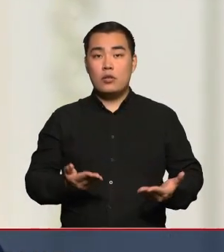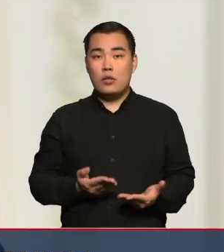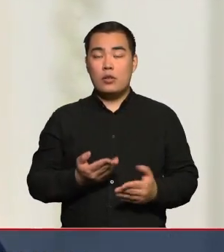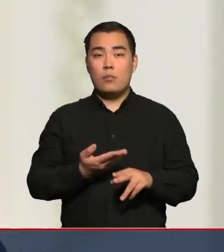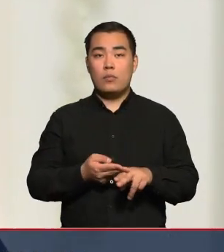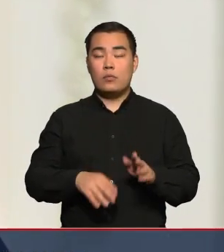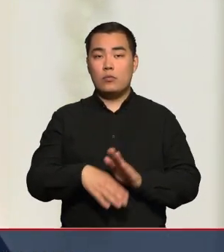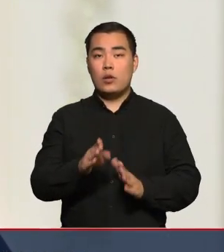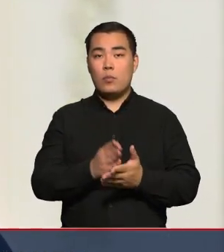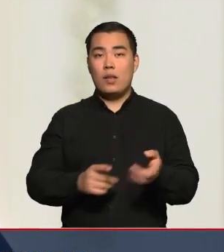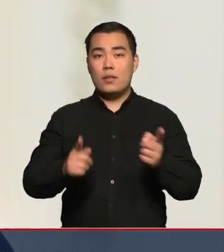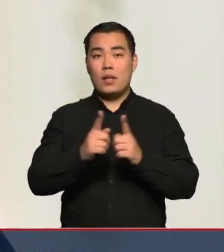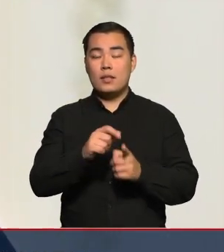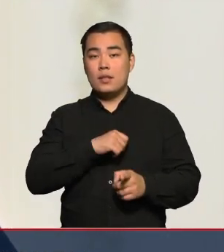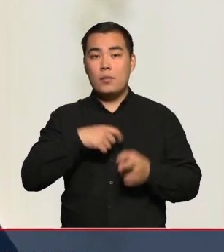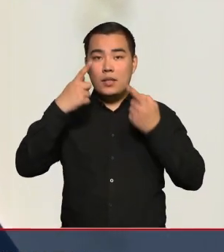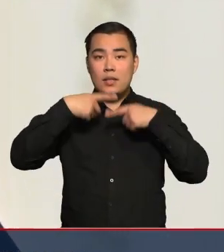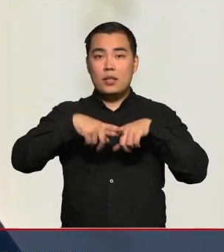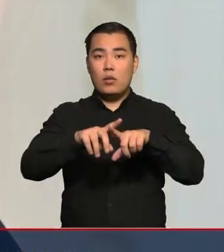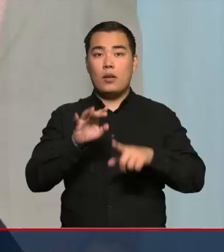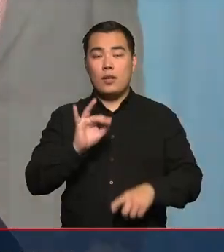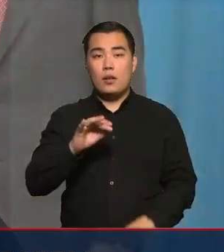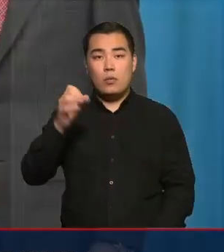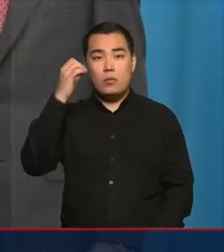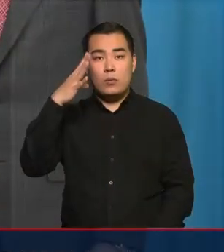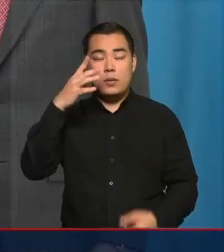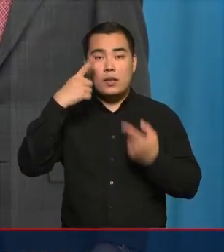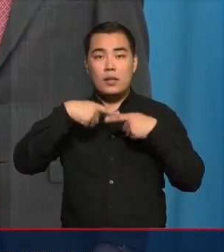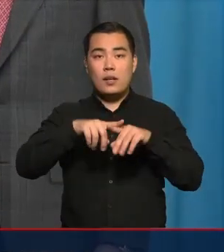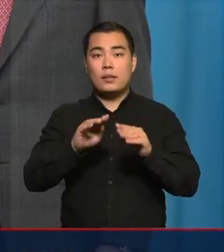арналған. Кездесуде инновациялық технология және ақылды